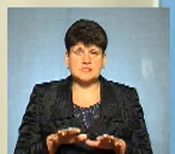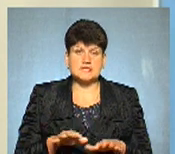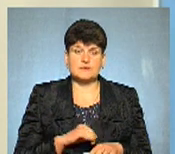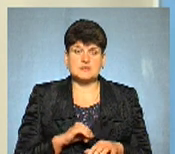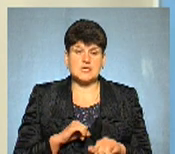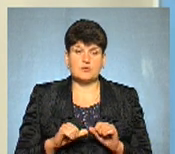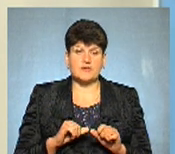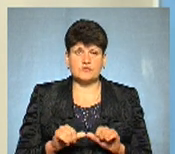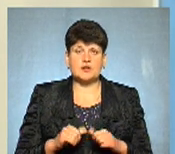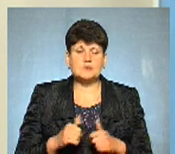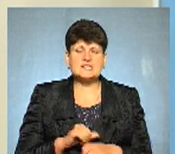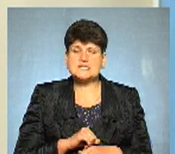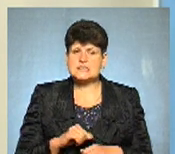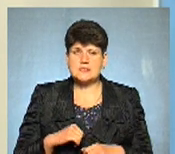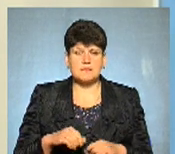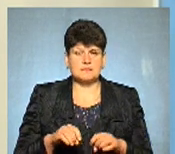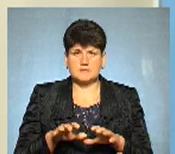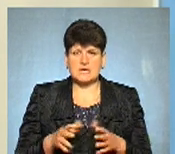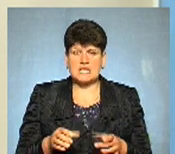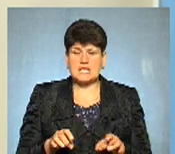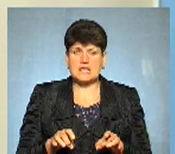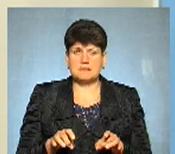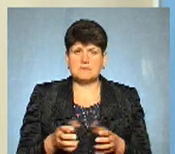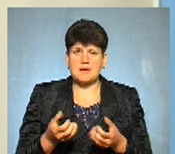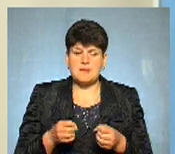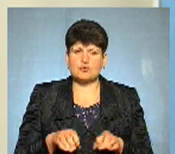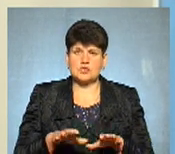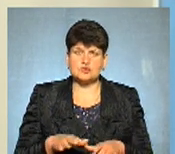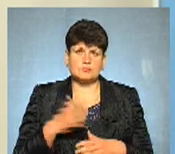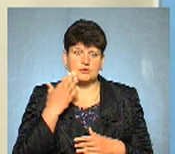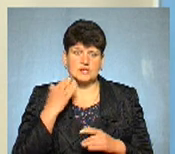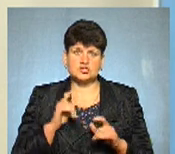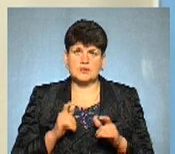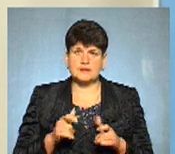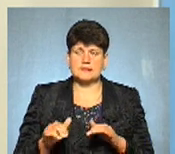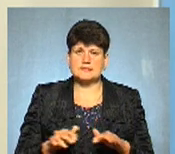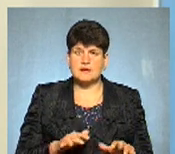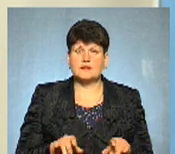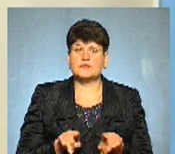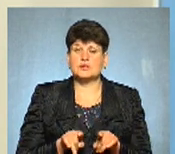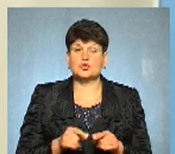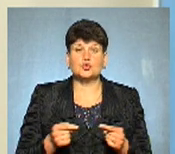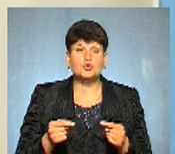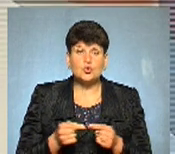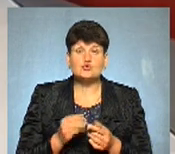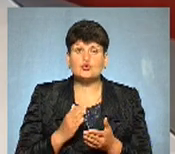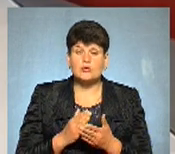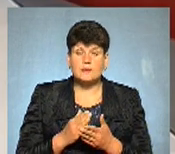ТЕБ-ТНС самостійно приймають рішення щодо певних послаблень карантинних заходів, але вони точно мають збігатися з